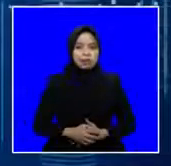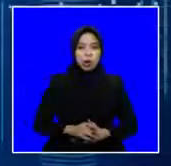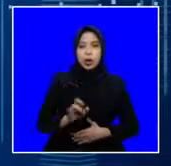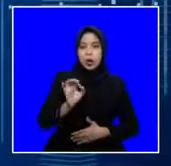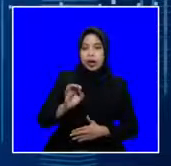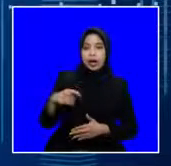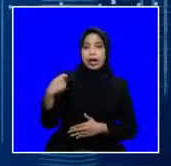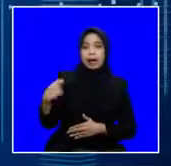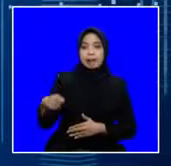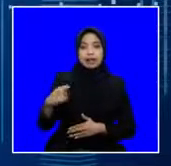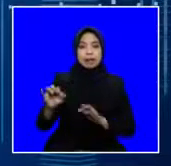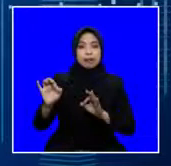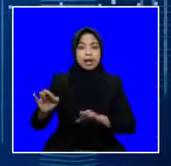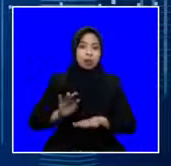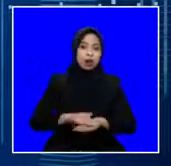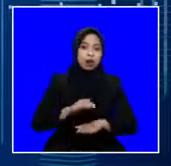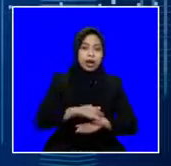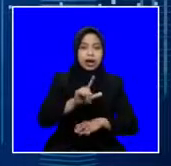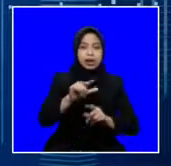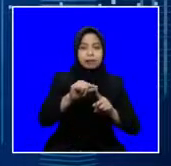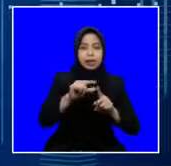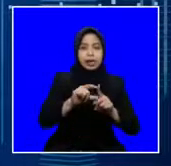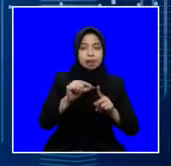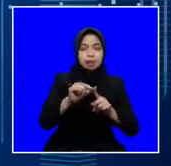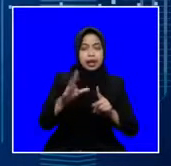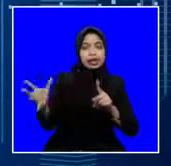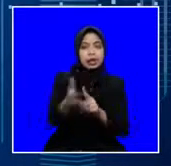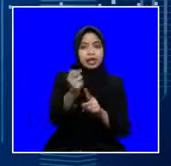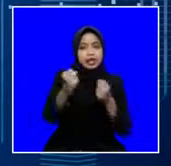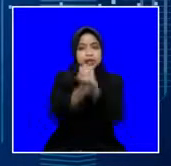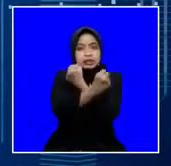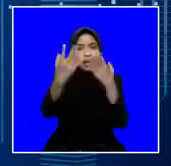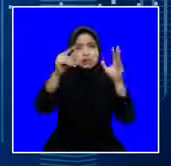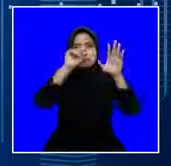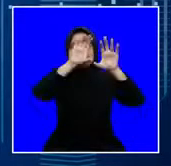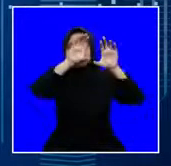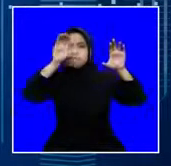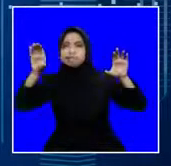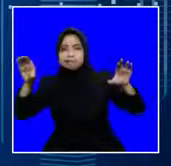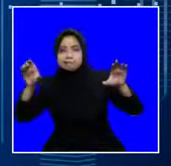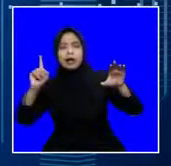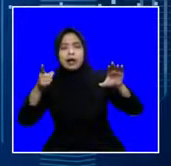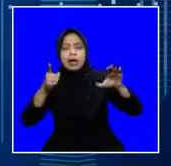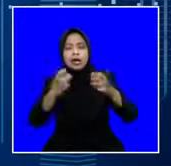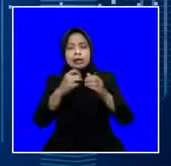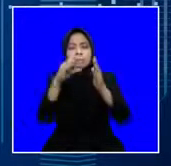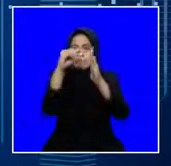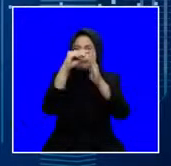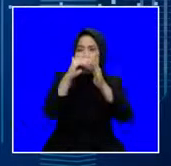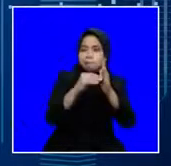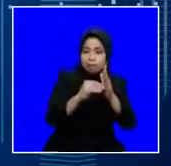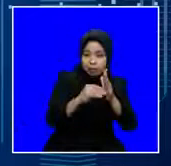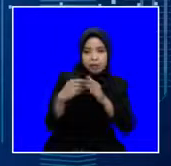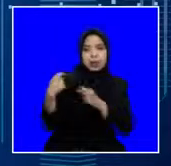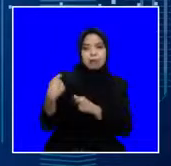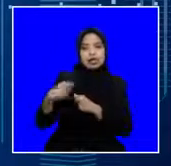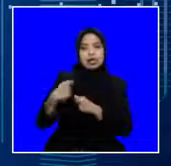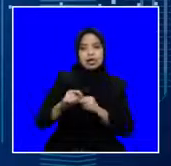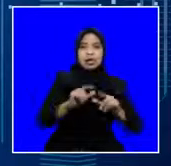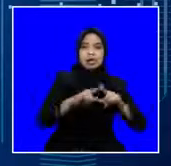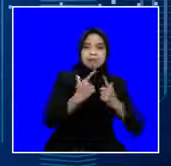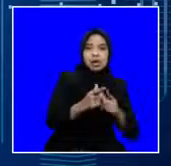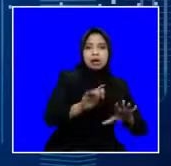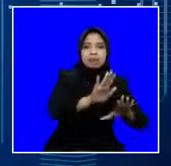juga Kemendikbud memiliki target yang terukur, yang tercantum dalam indikator kinerja masing-masing kementerian dan